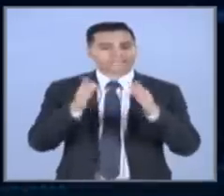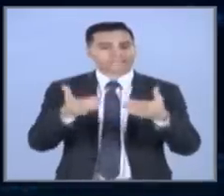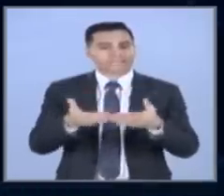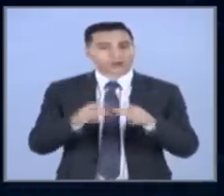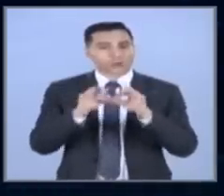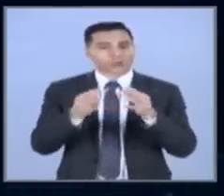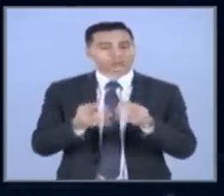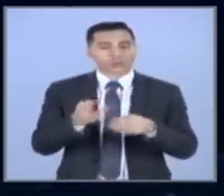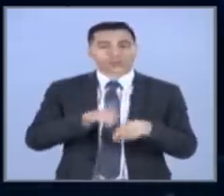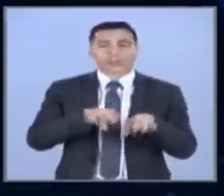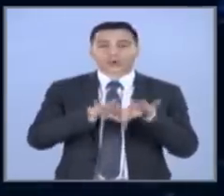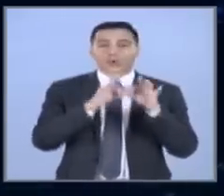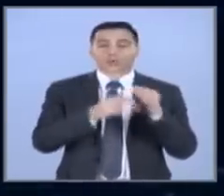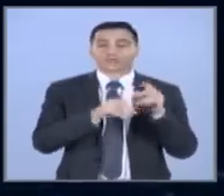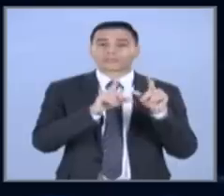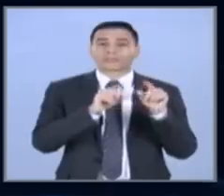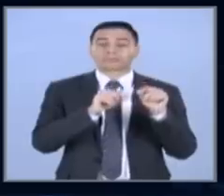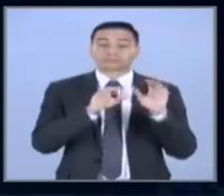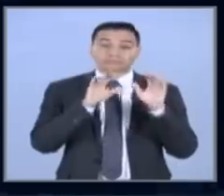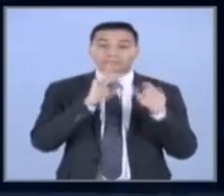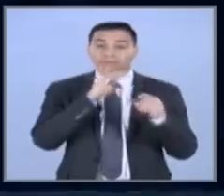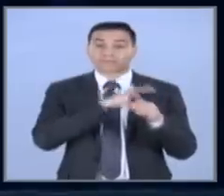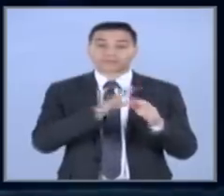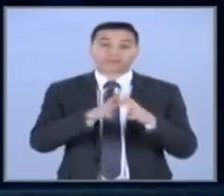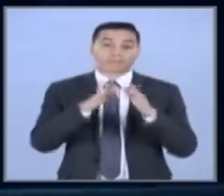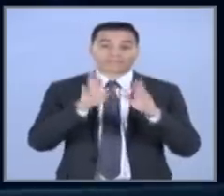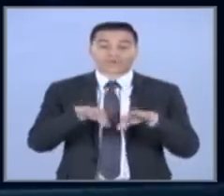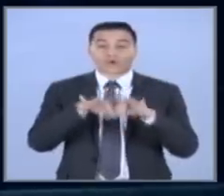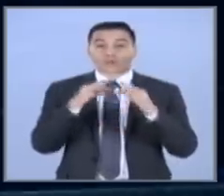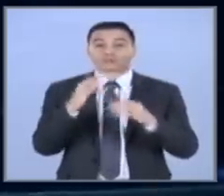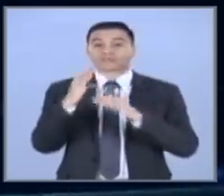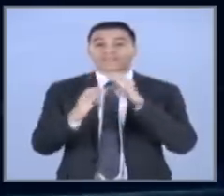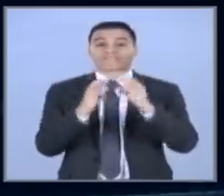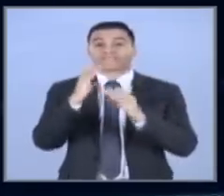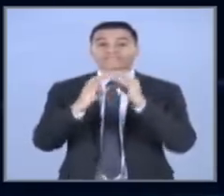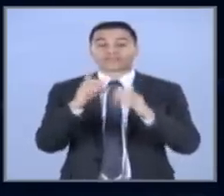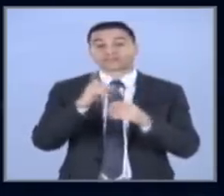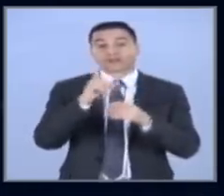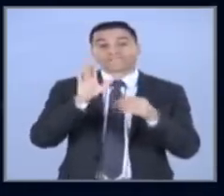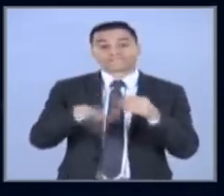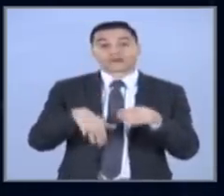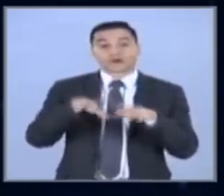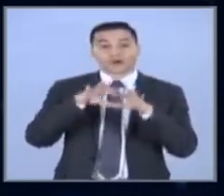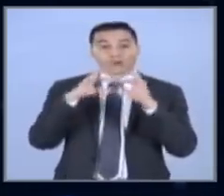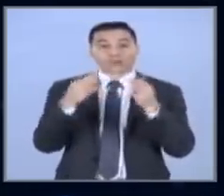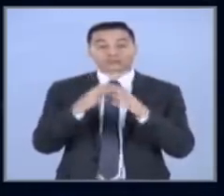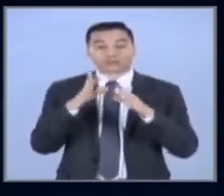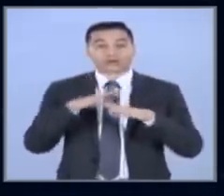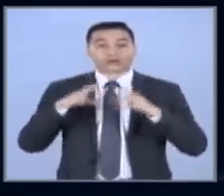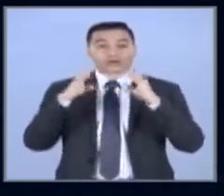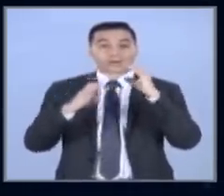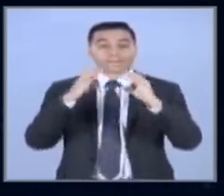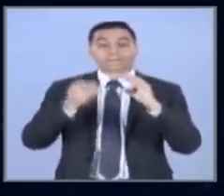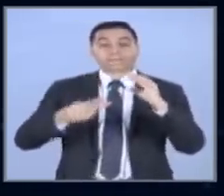هي العائله المثاليه؟ اما المكسب الاكبر ان كل اجابه صحيحه من عائلات بطوله العباقره